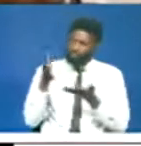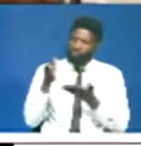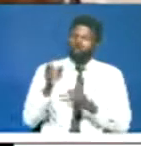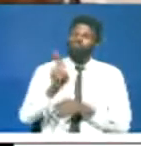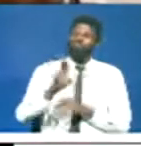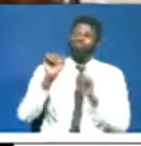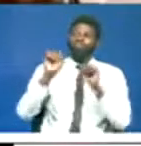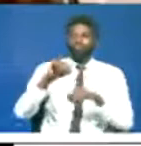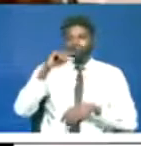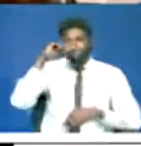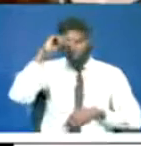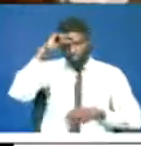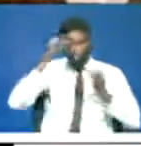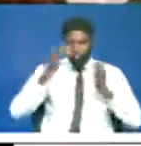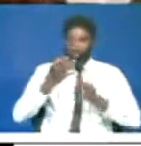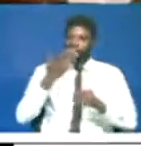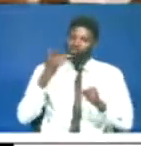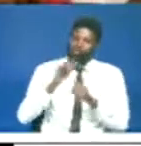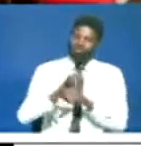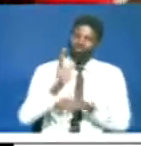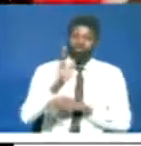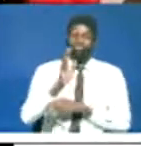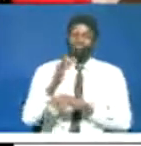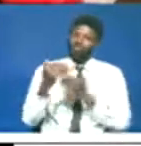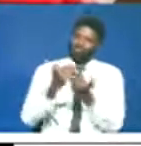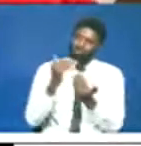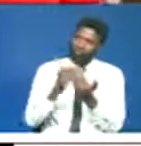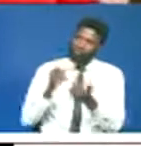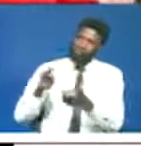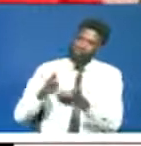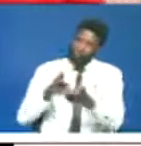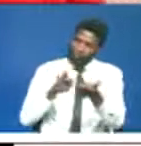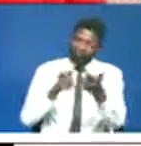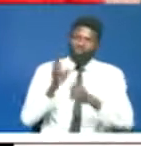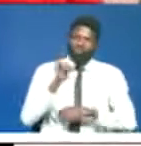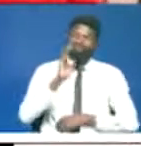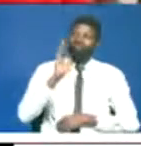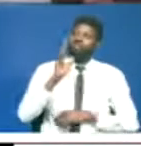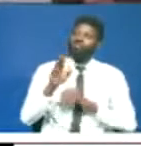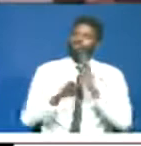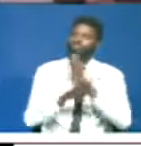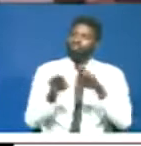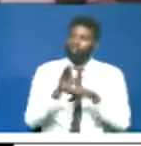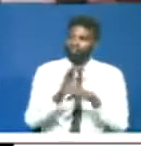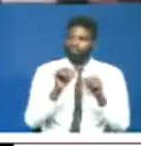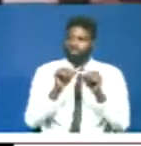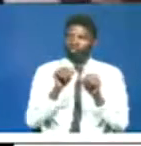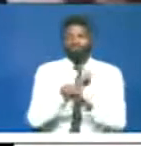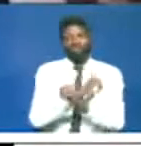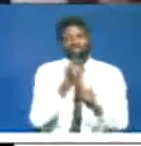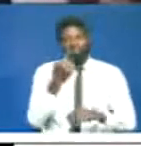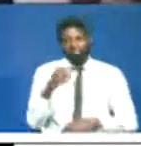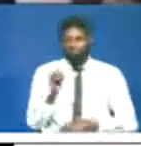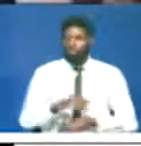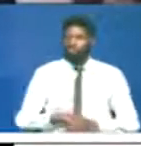ametuhakikishia kwamba atachunga ya kwamba nyasi itakuwa mzuri, itanyiziwa maji, mambo hiyo ingine iendelee. Sindio namna hiyo?